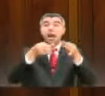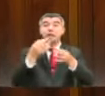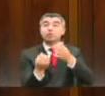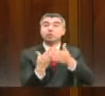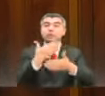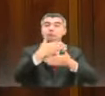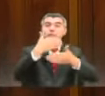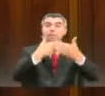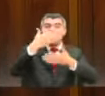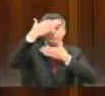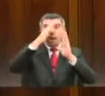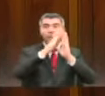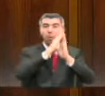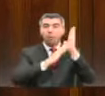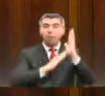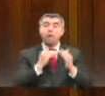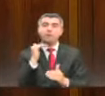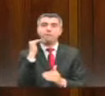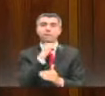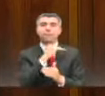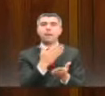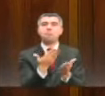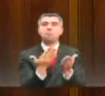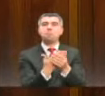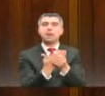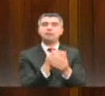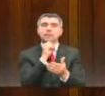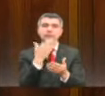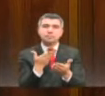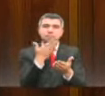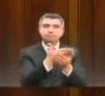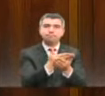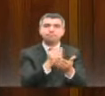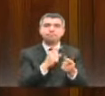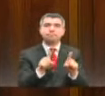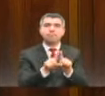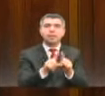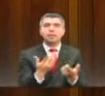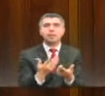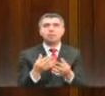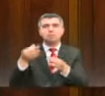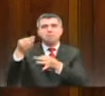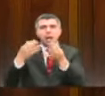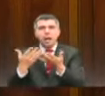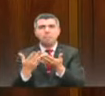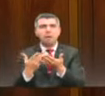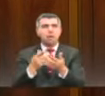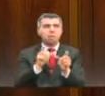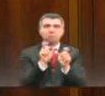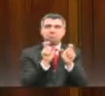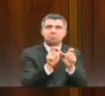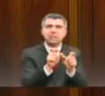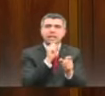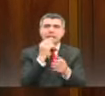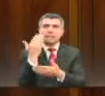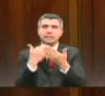وتيرة تنفيذ الأحكام القضائية بما فيها الأحكام الصادرة في مواجهة الإدارة وأشخاص القانون العام.